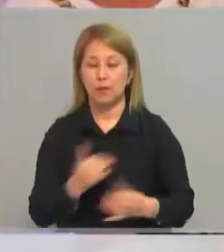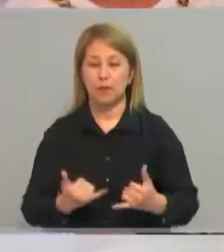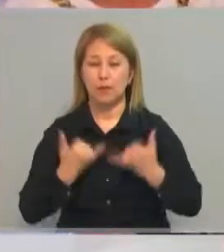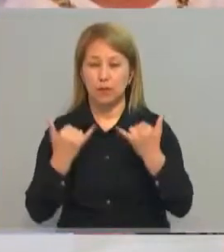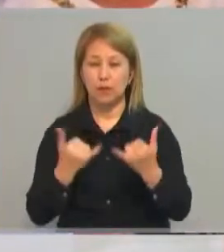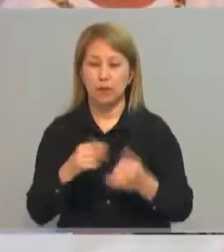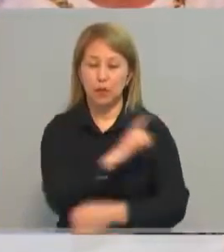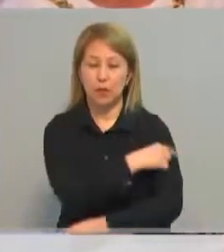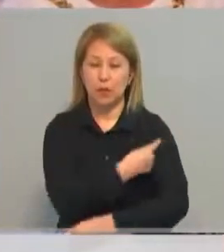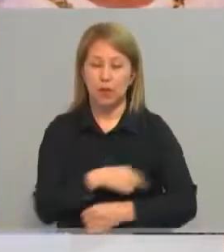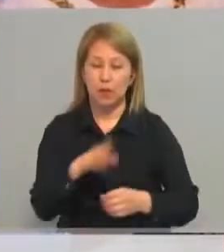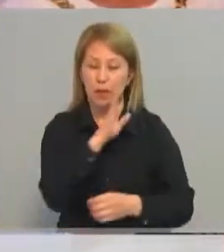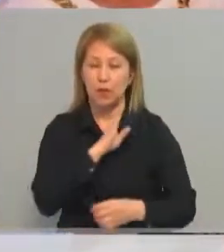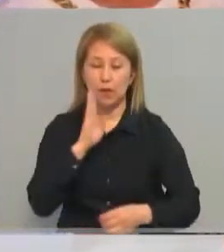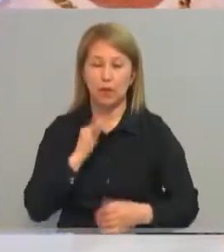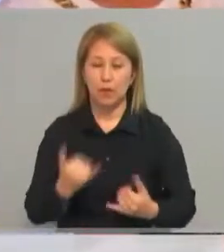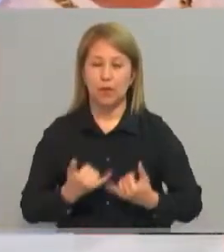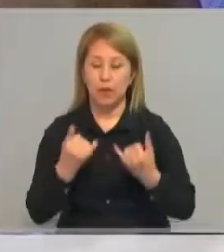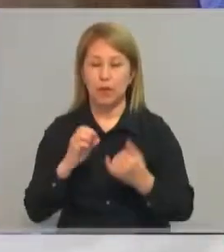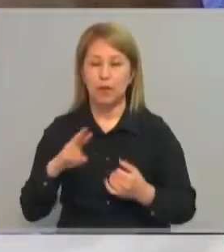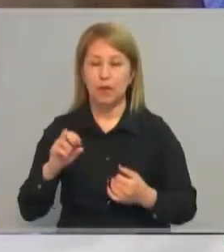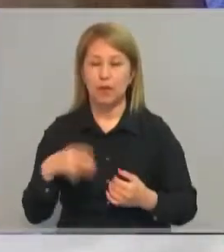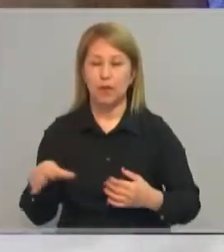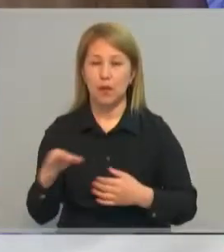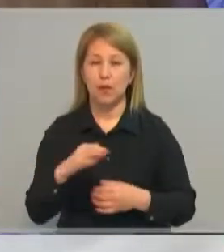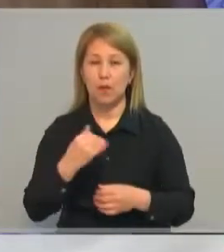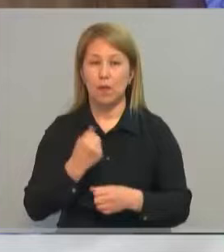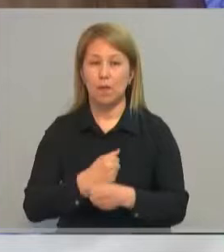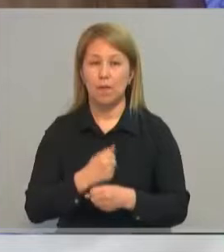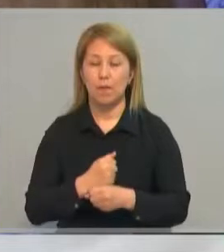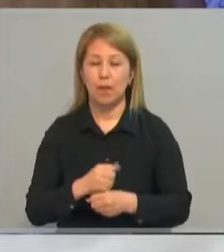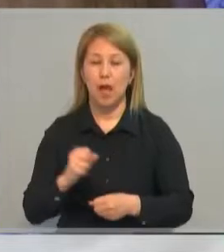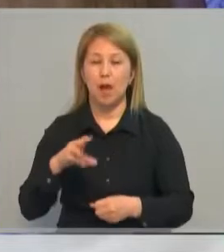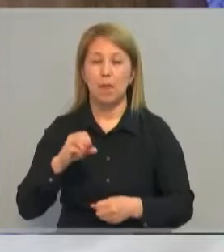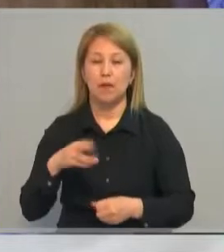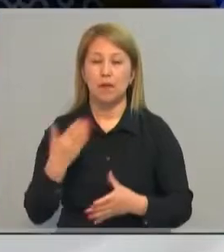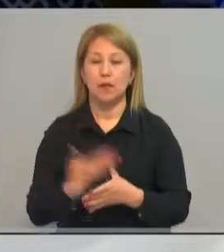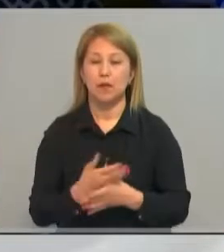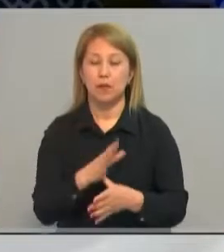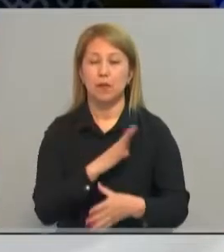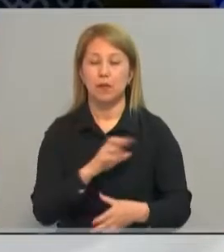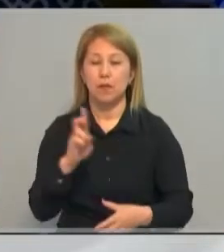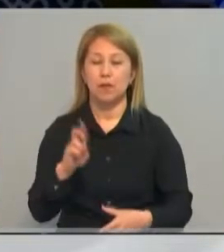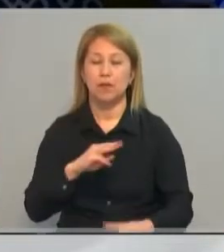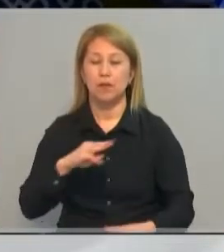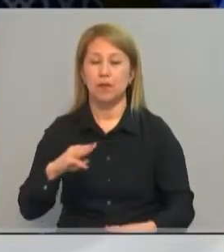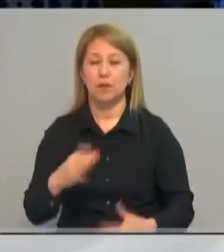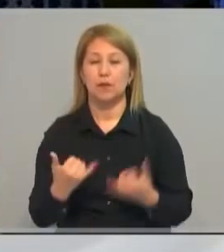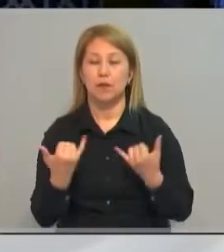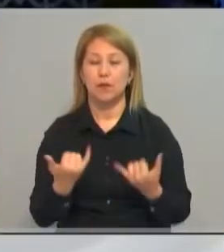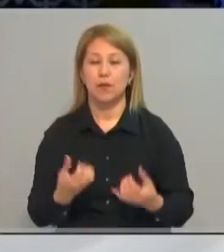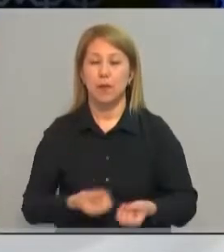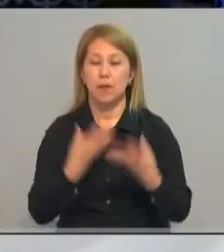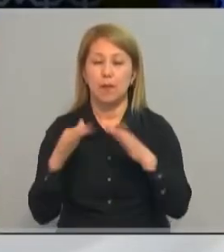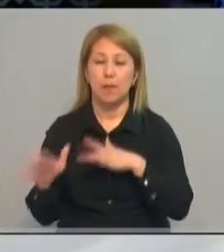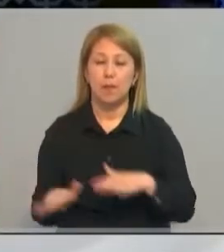праздником медсестер поздравил исполнительный секретарь Туркестанской области филиала партии Аманат Бейсен Тажибаев. В торжественном мероприятии